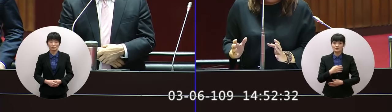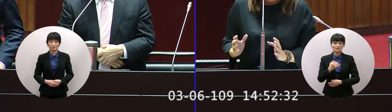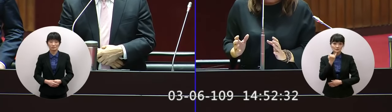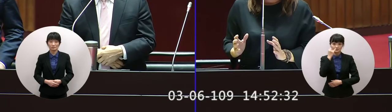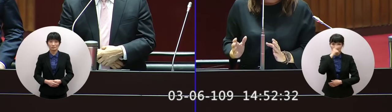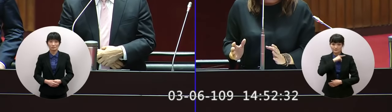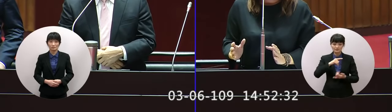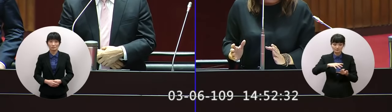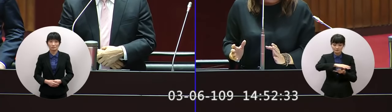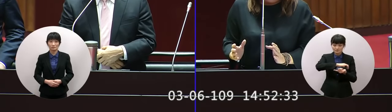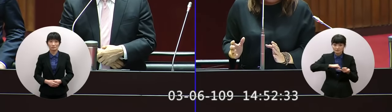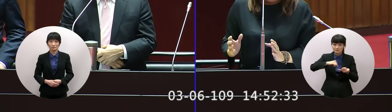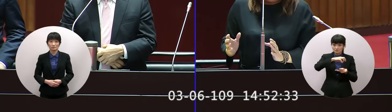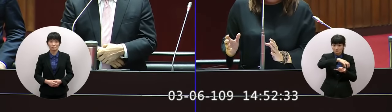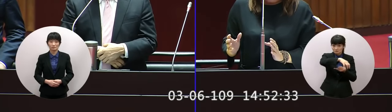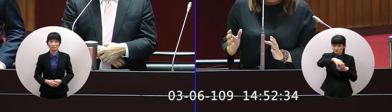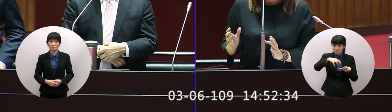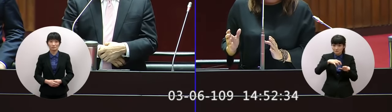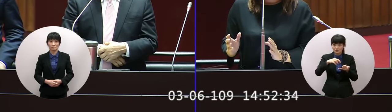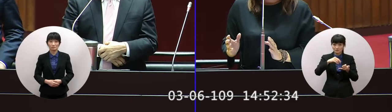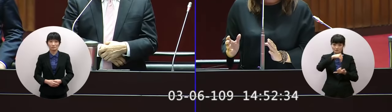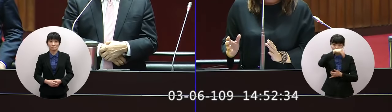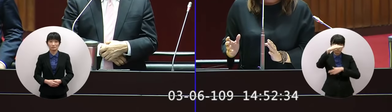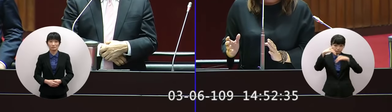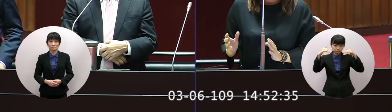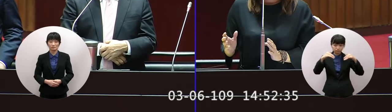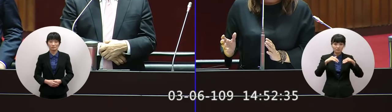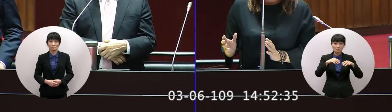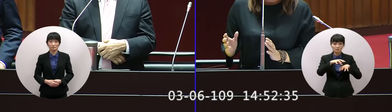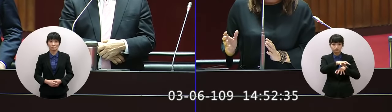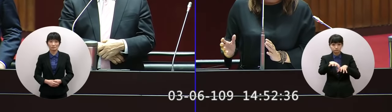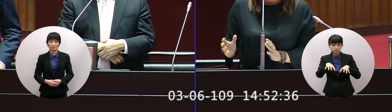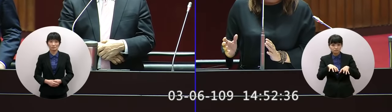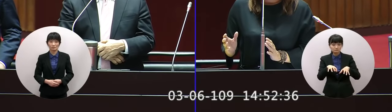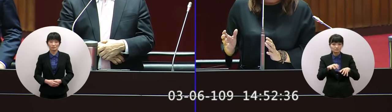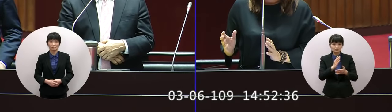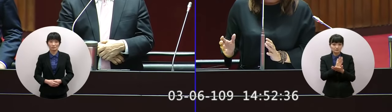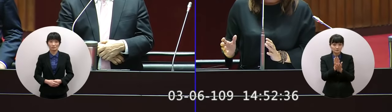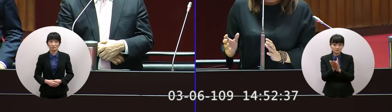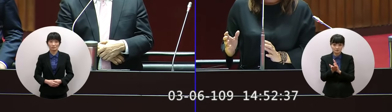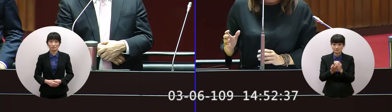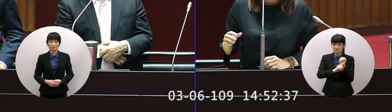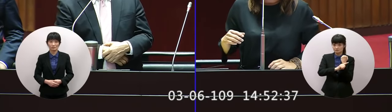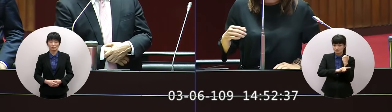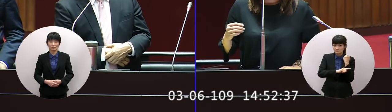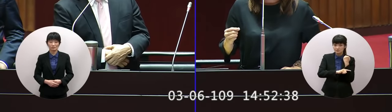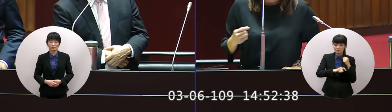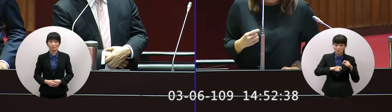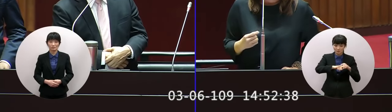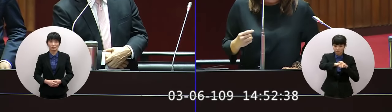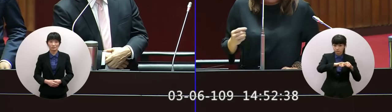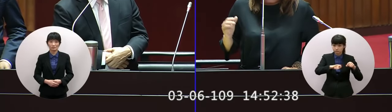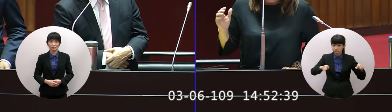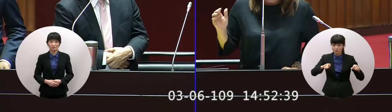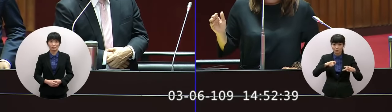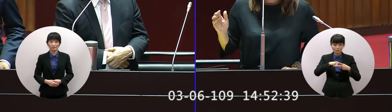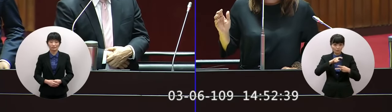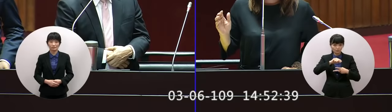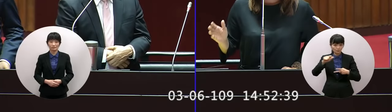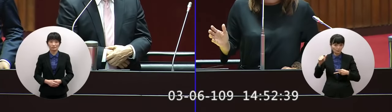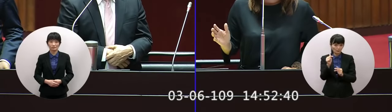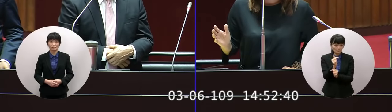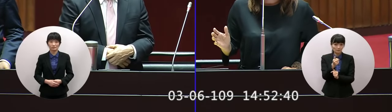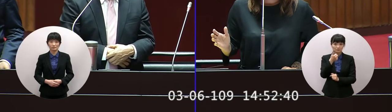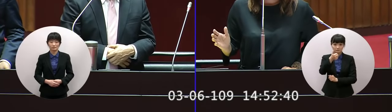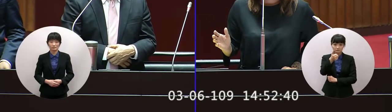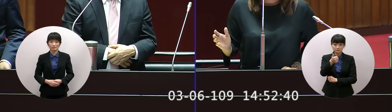貌，它有必要再与时俱进，因为现在的测量工具各方面其实它都很好，它只要